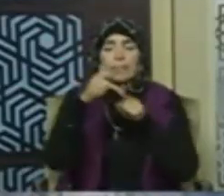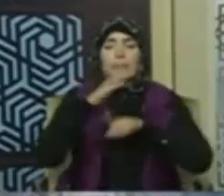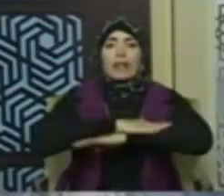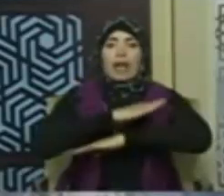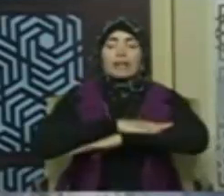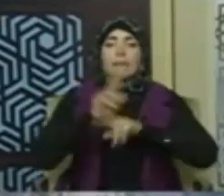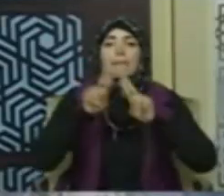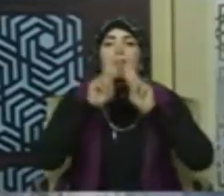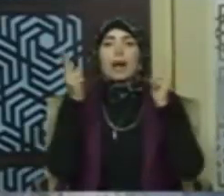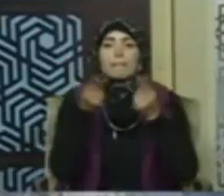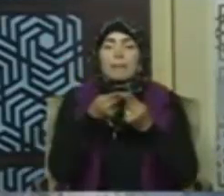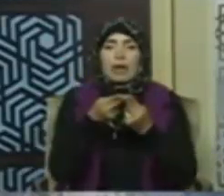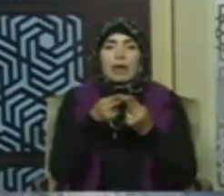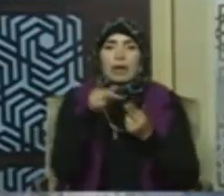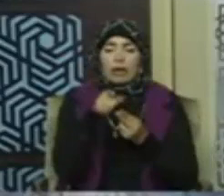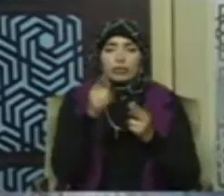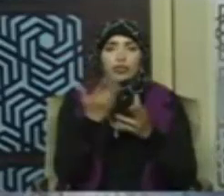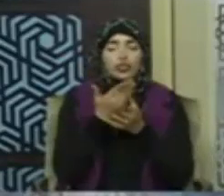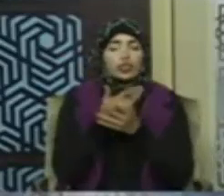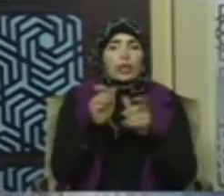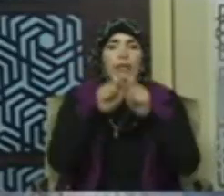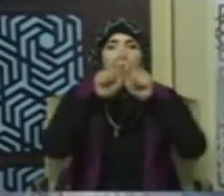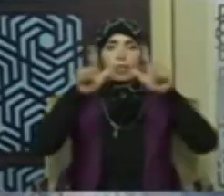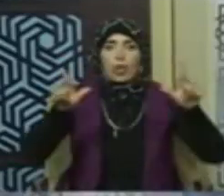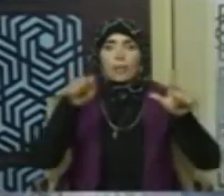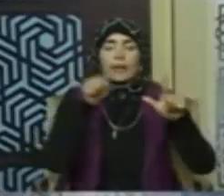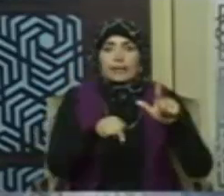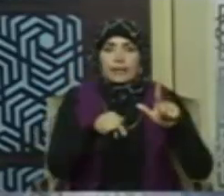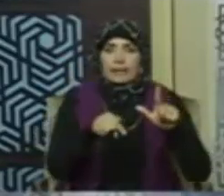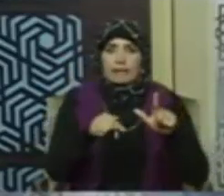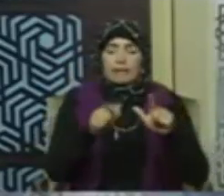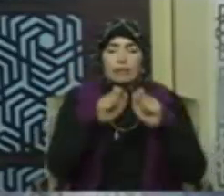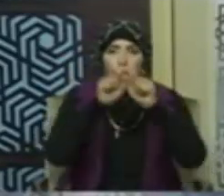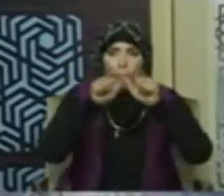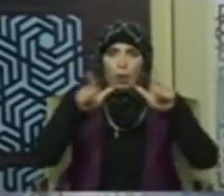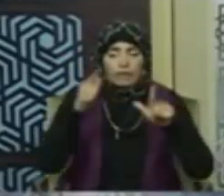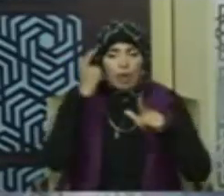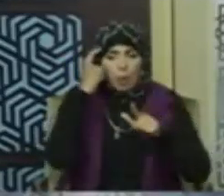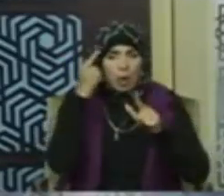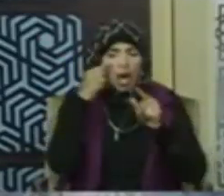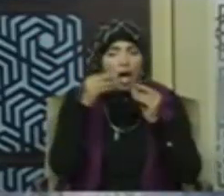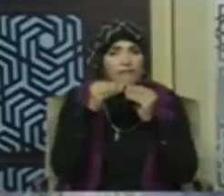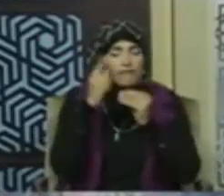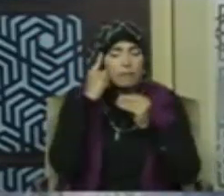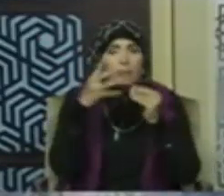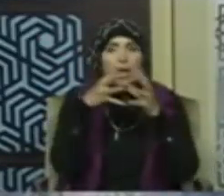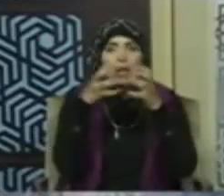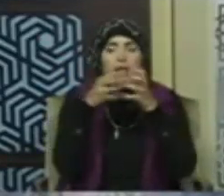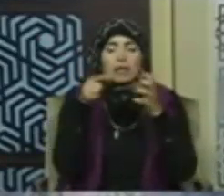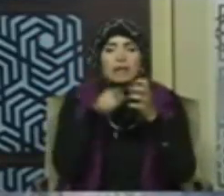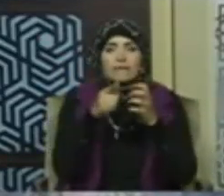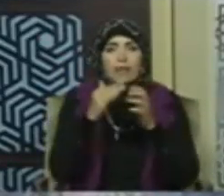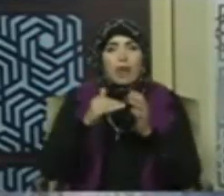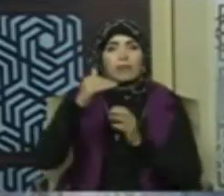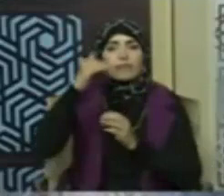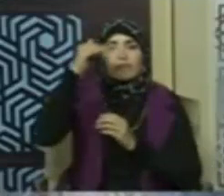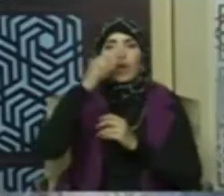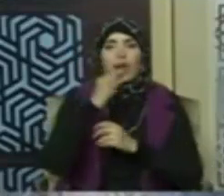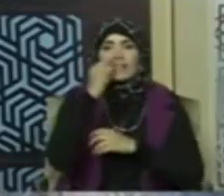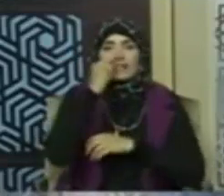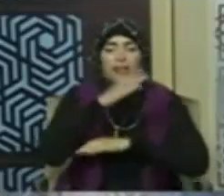3 من الآداب العامة تبين إلى أي مدى ارتقى ديننا